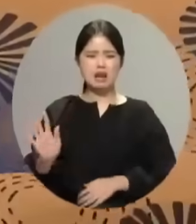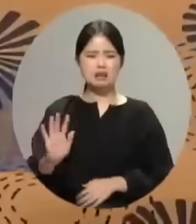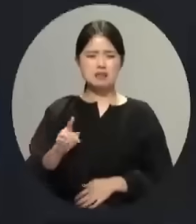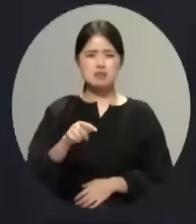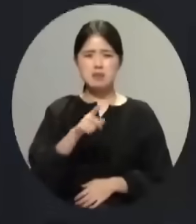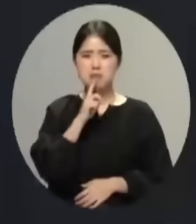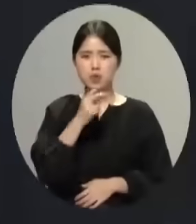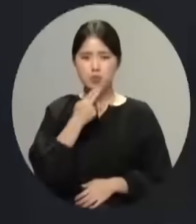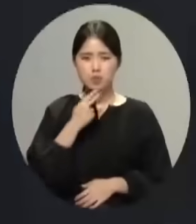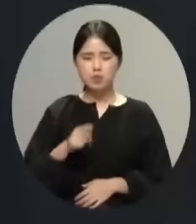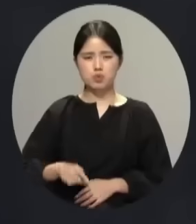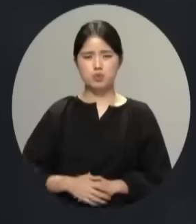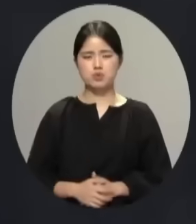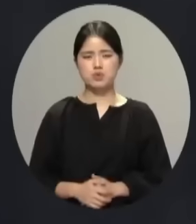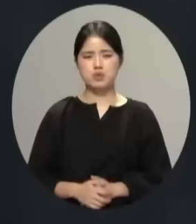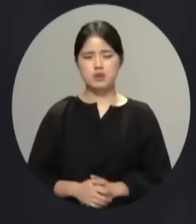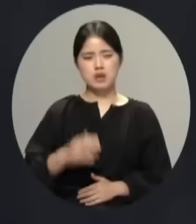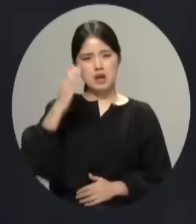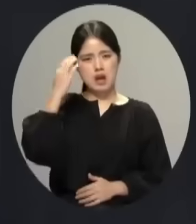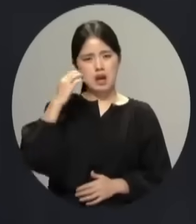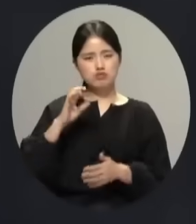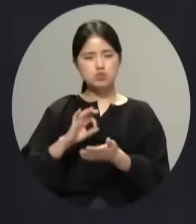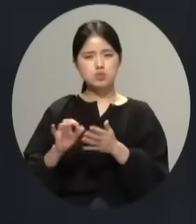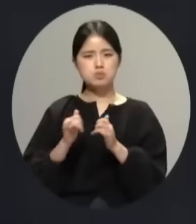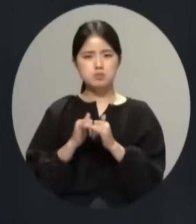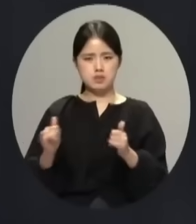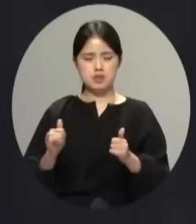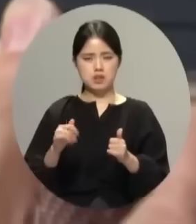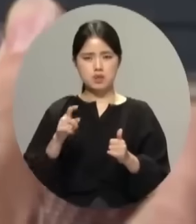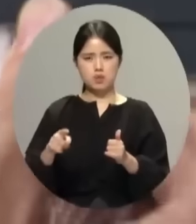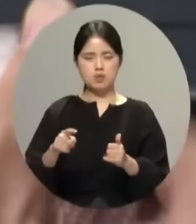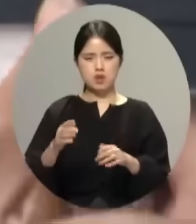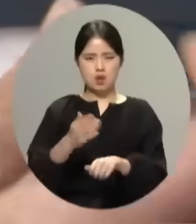없이. 이들은 한국소비자원에 과대 광고,